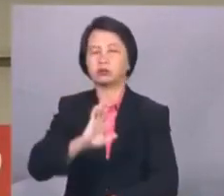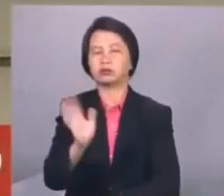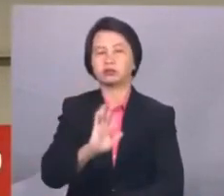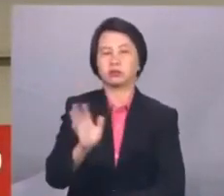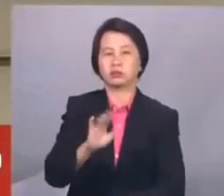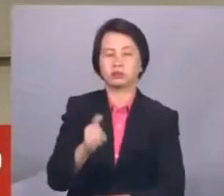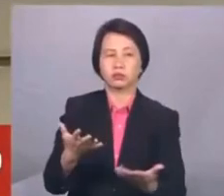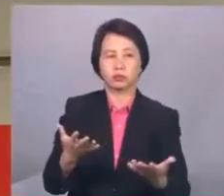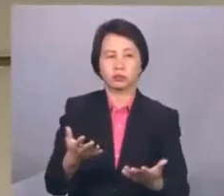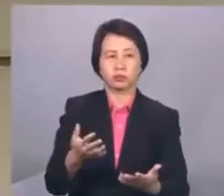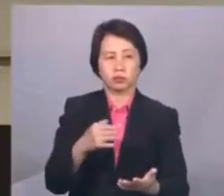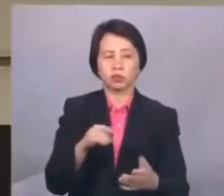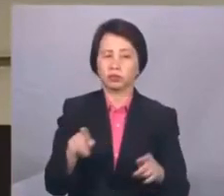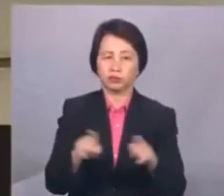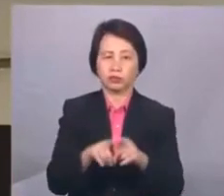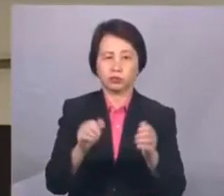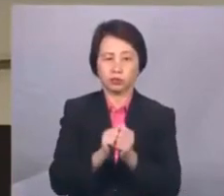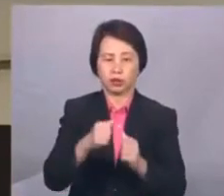soal